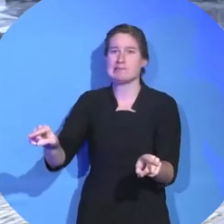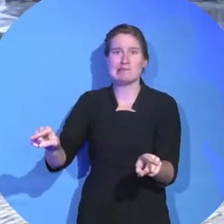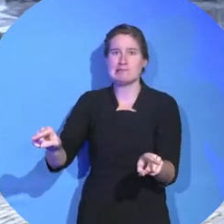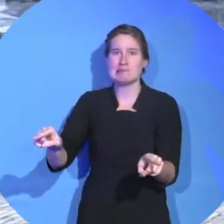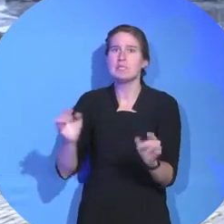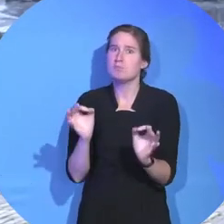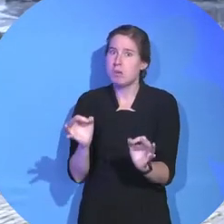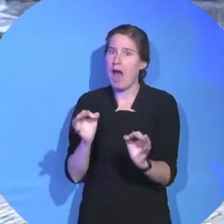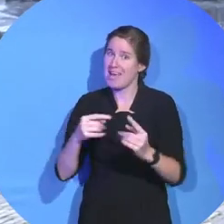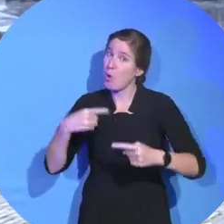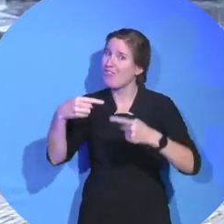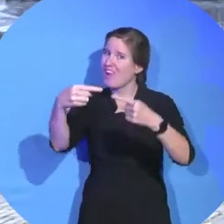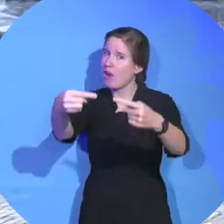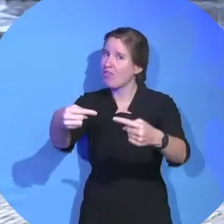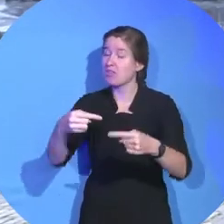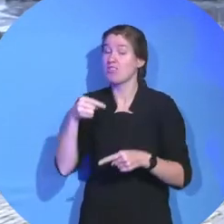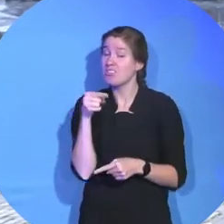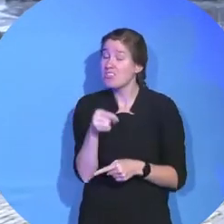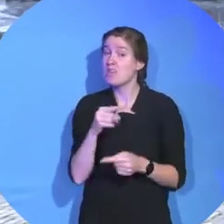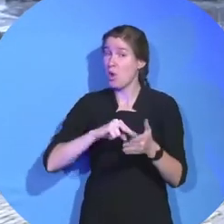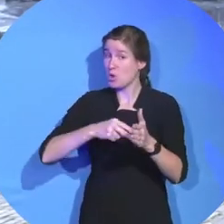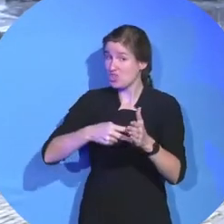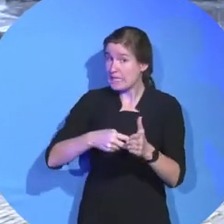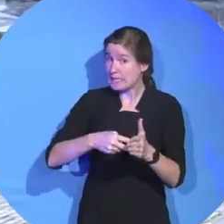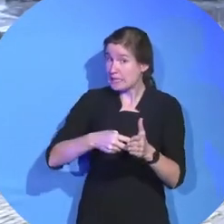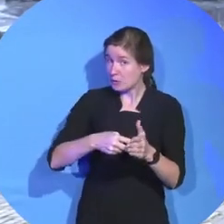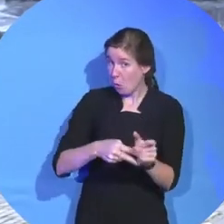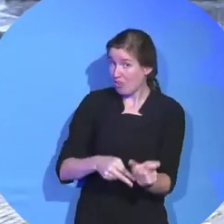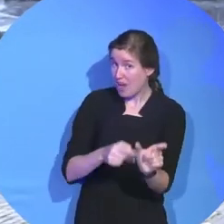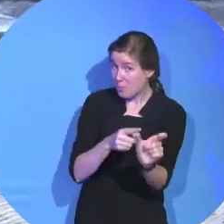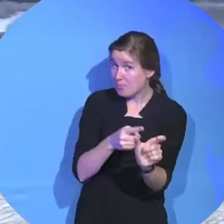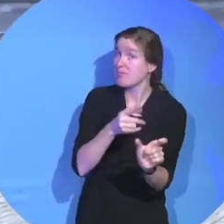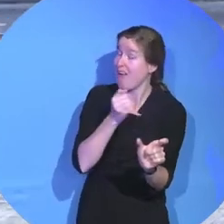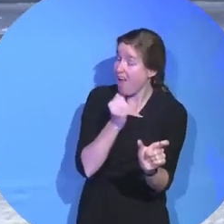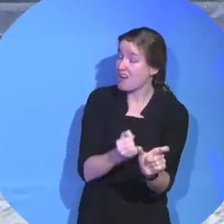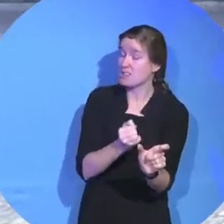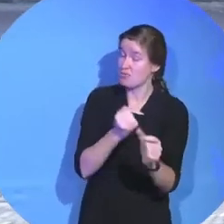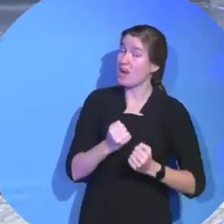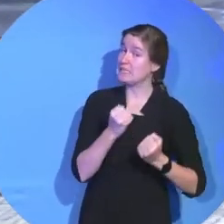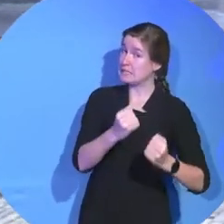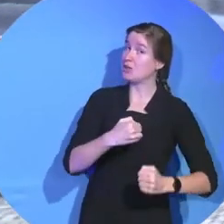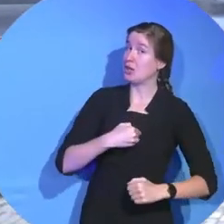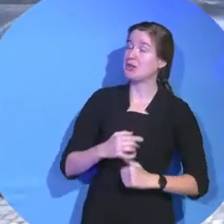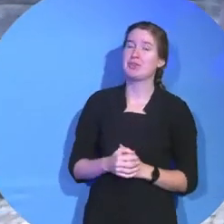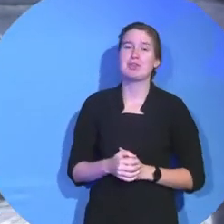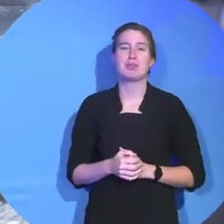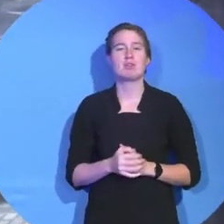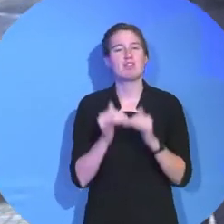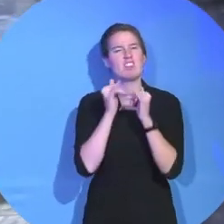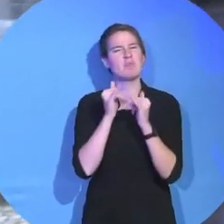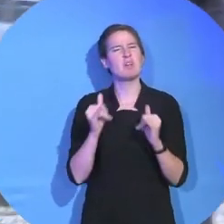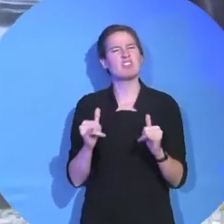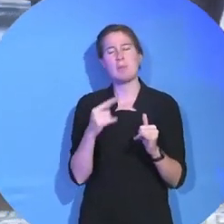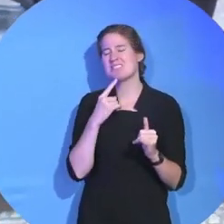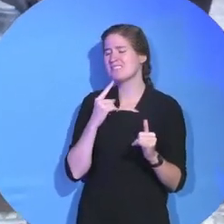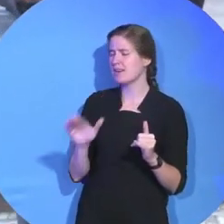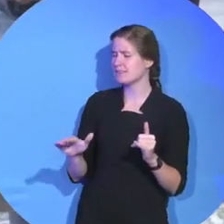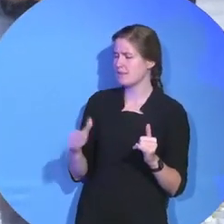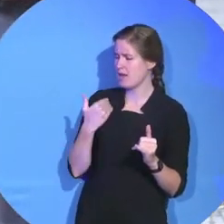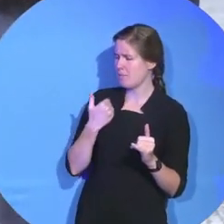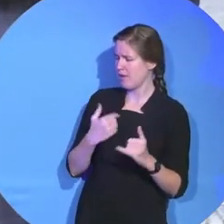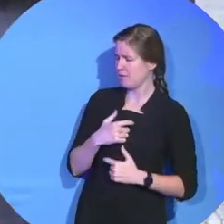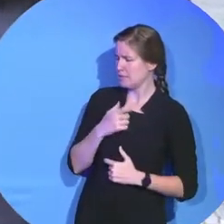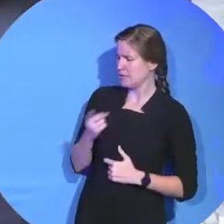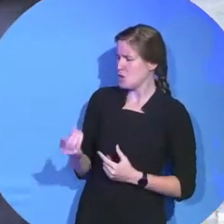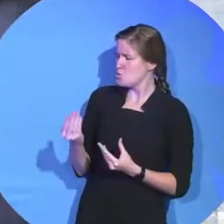punt waar ik me de komende maanden echt voor wil inzetten. Ja, meneer Van der Staaij, kan het ook hoe zorg je ervoor dat het een thema wordt in de